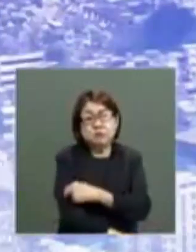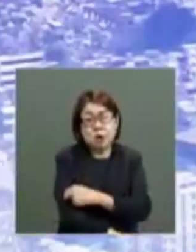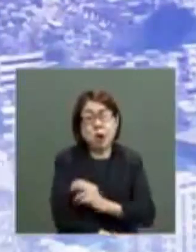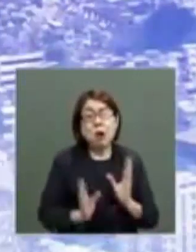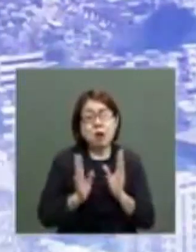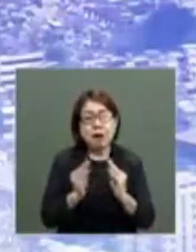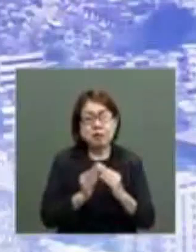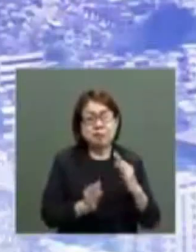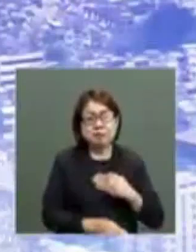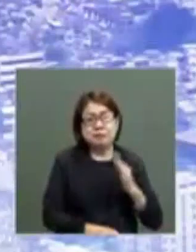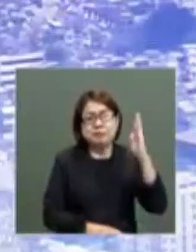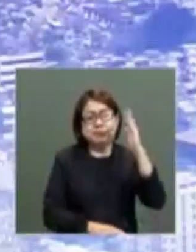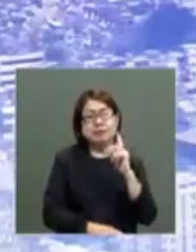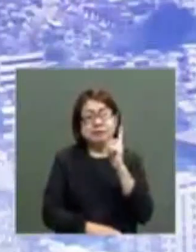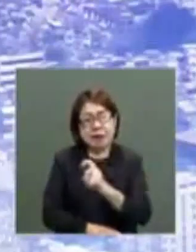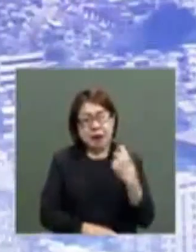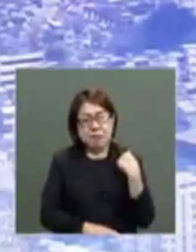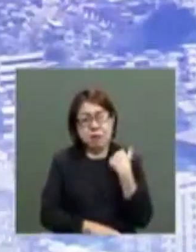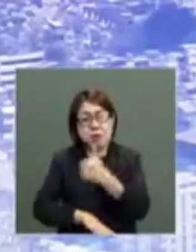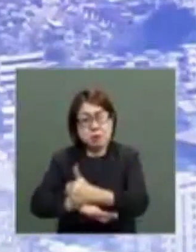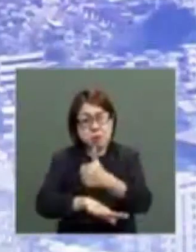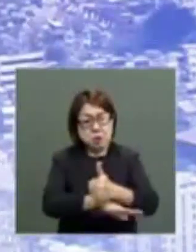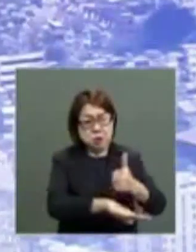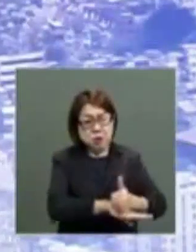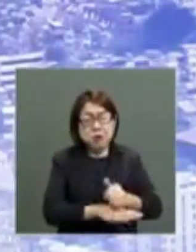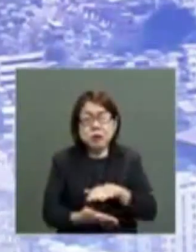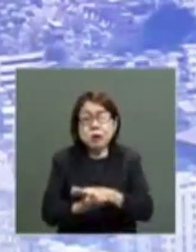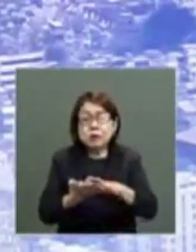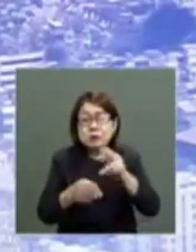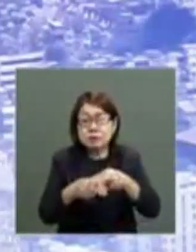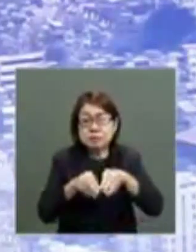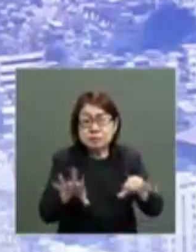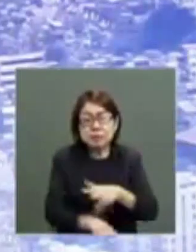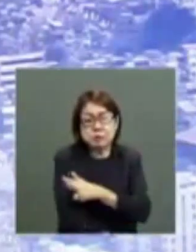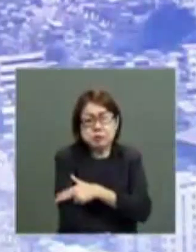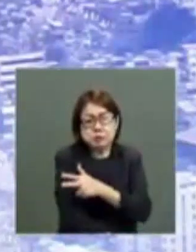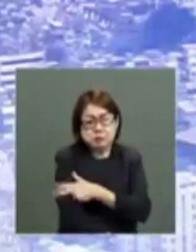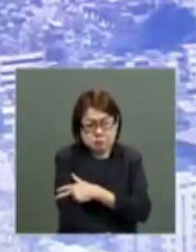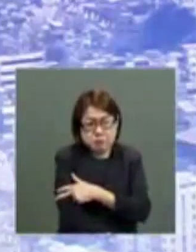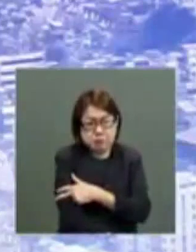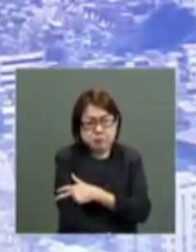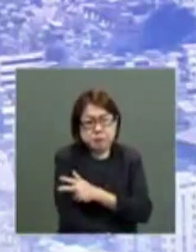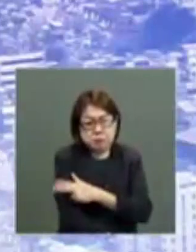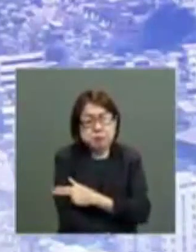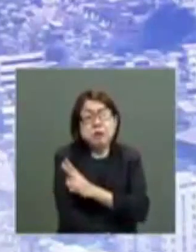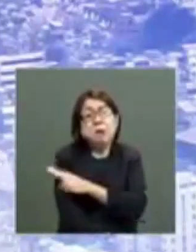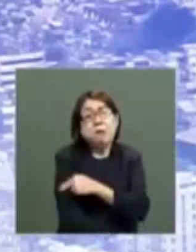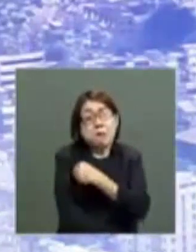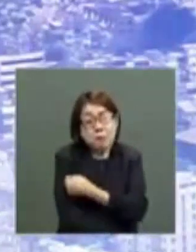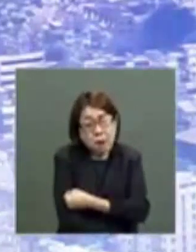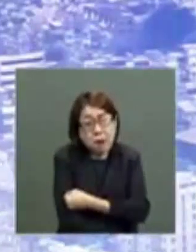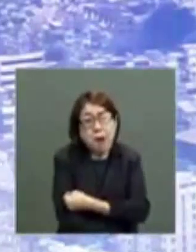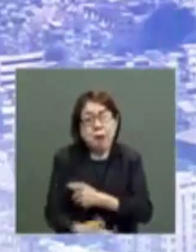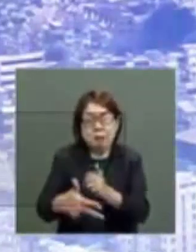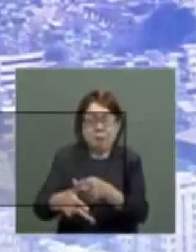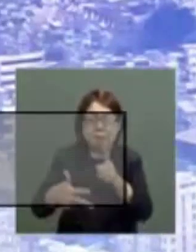มีท่านผู้ใหญ่หลายท่านนะครับขอเอ่ยนามท่านศาสตราจารย์เกียรติคุณอาจารย์นายแพทย์ปิยสกุลอาจ